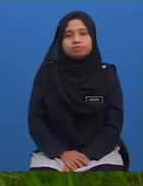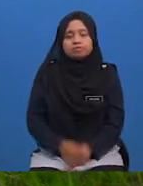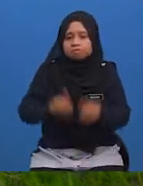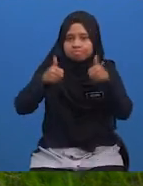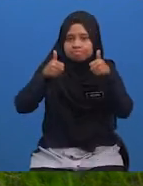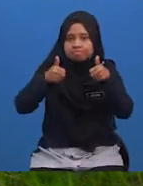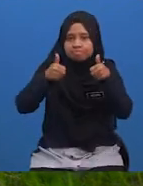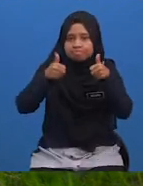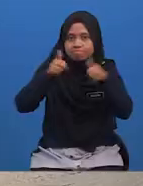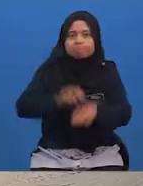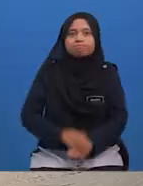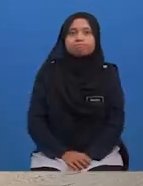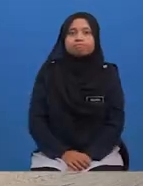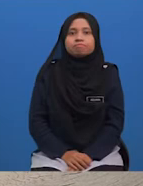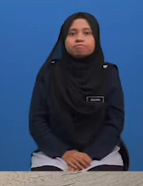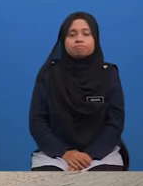Bagus.